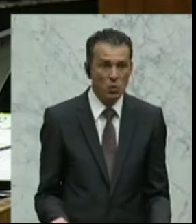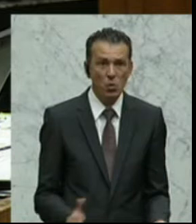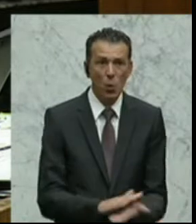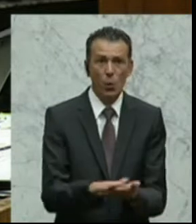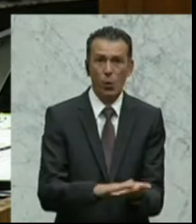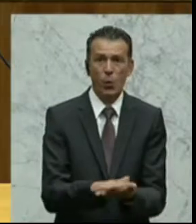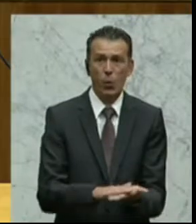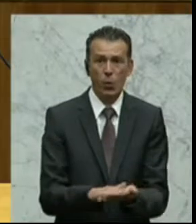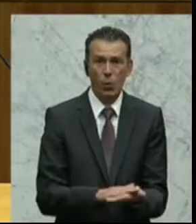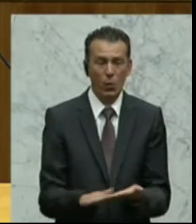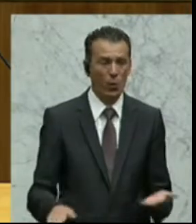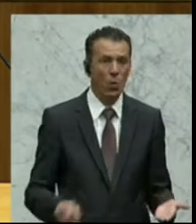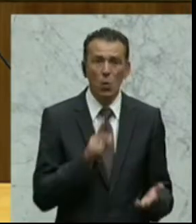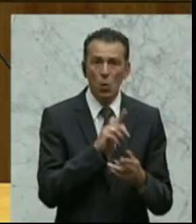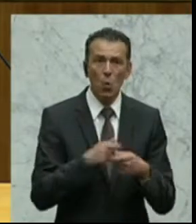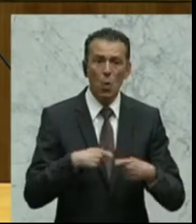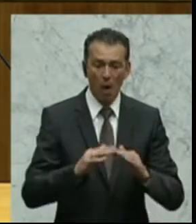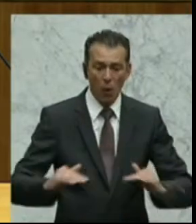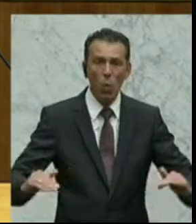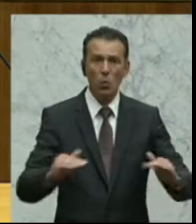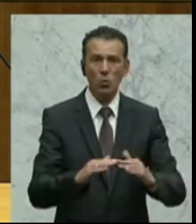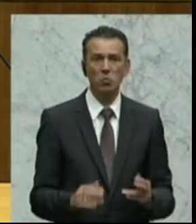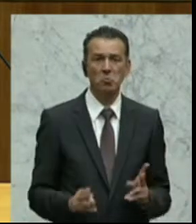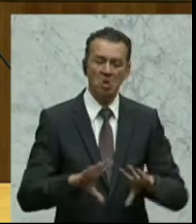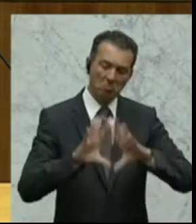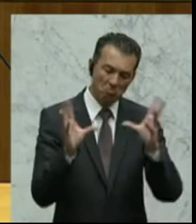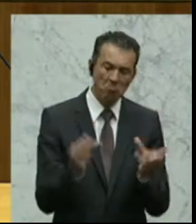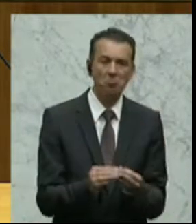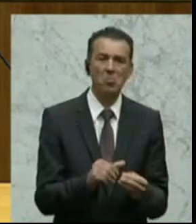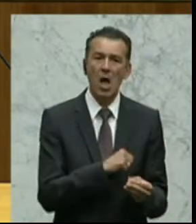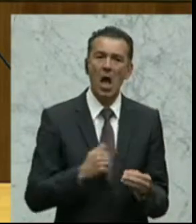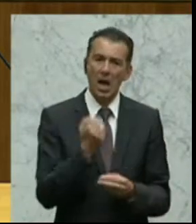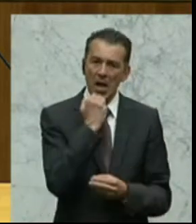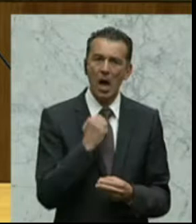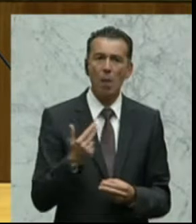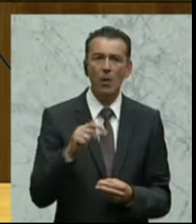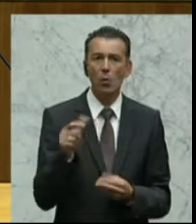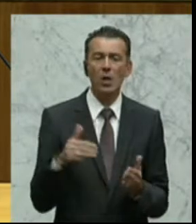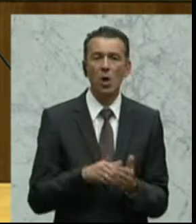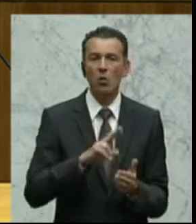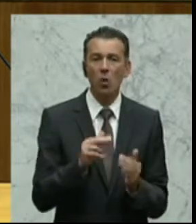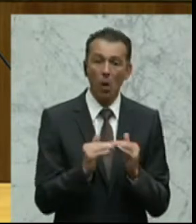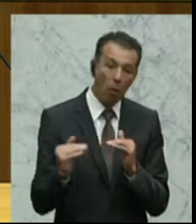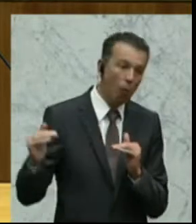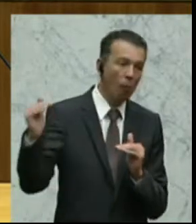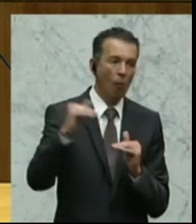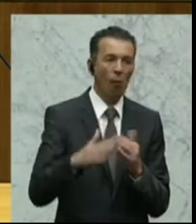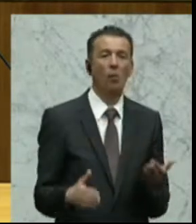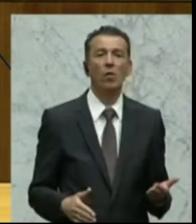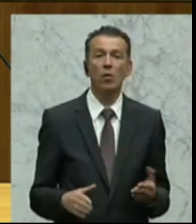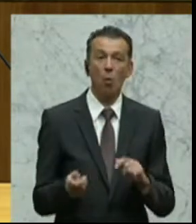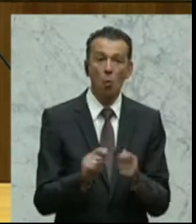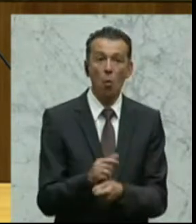dem Baugrund. Alles in allem kann man rechnen für ein Eigenheim 300.000 Euro aufwärts. Und das sind schlappe 4 Millionen Schilling in alter